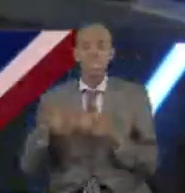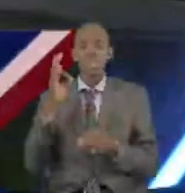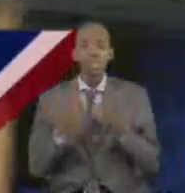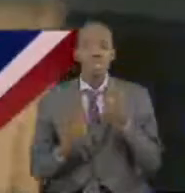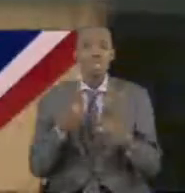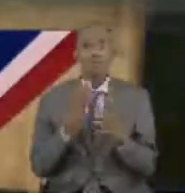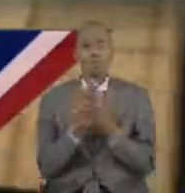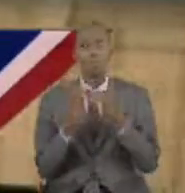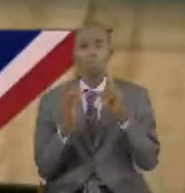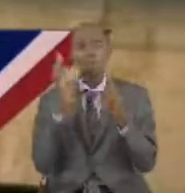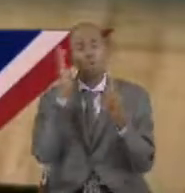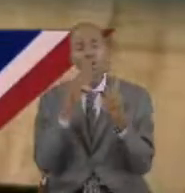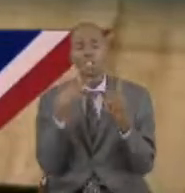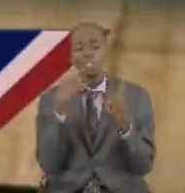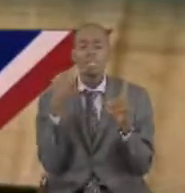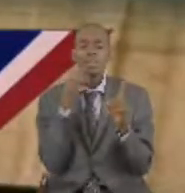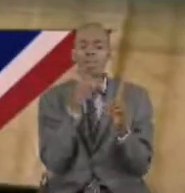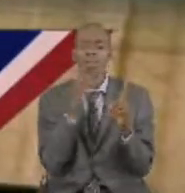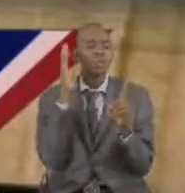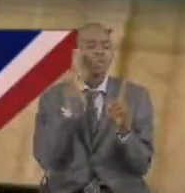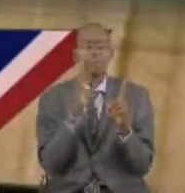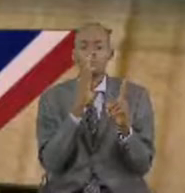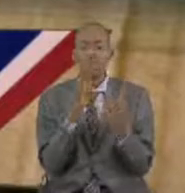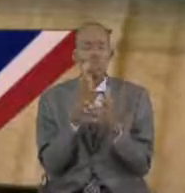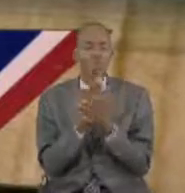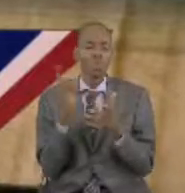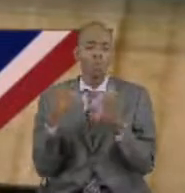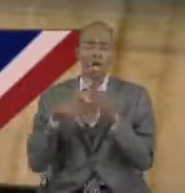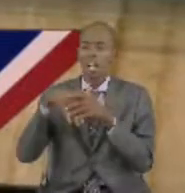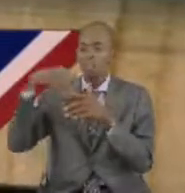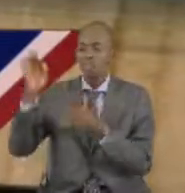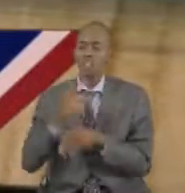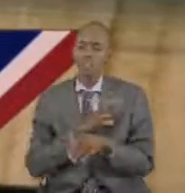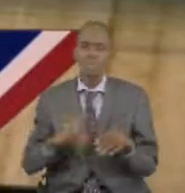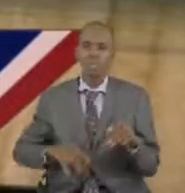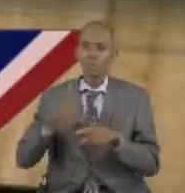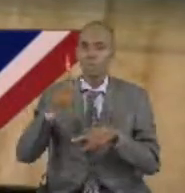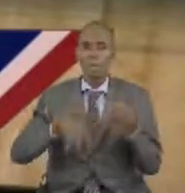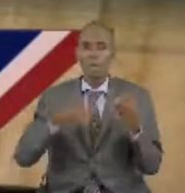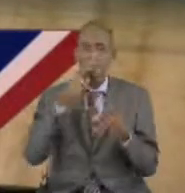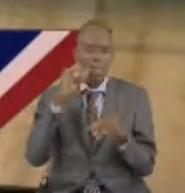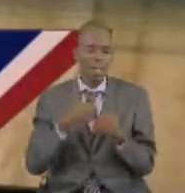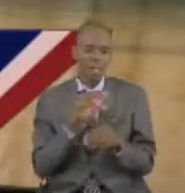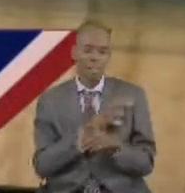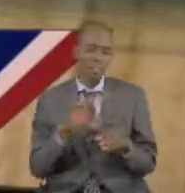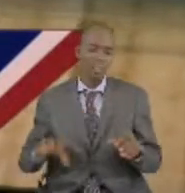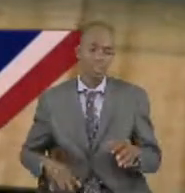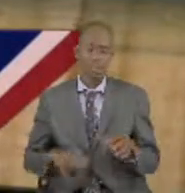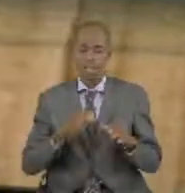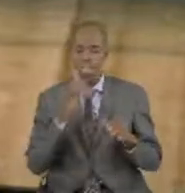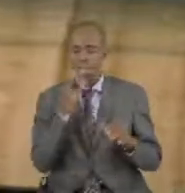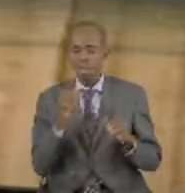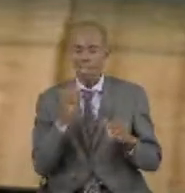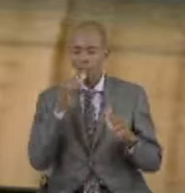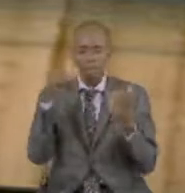daddy le mensonge doit être l'occasion si vous ne pouvez pas être un christ est enveloppé un christ heures